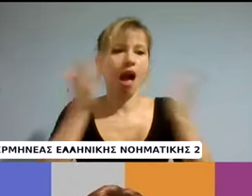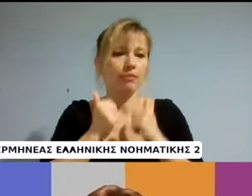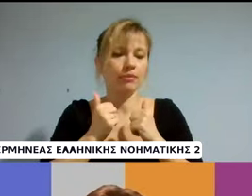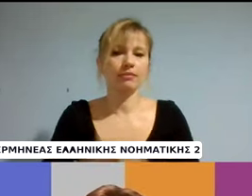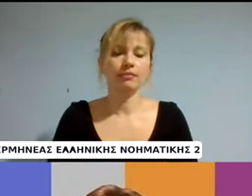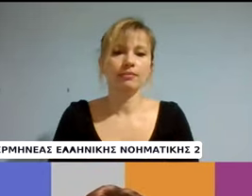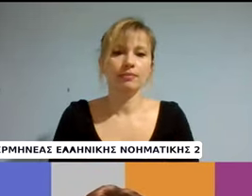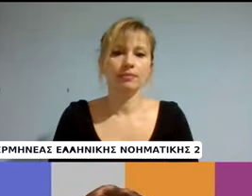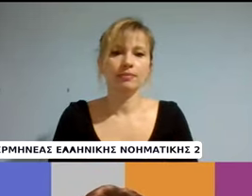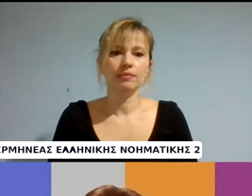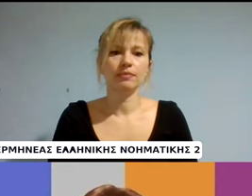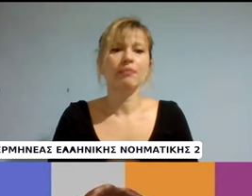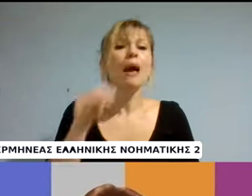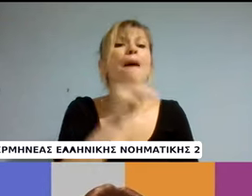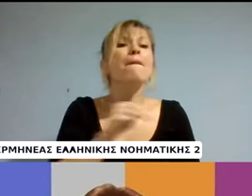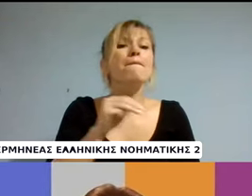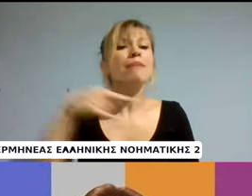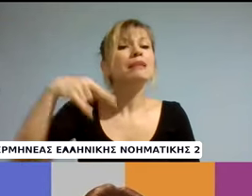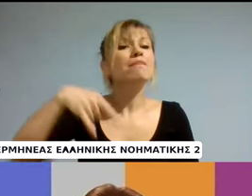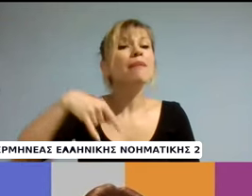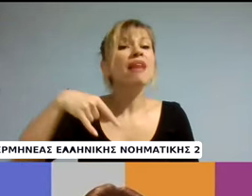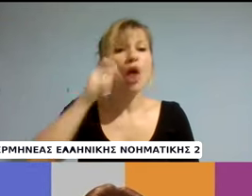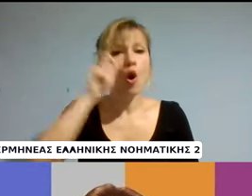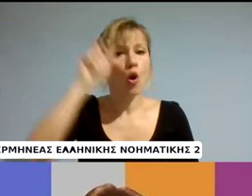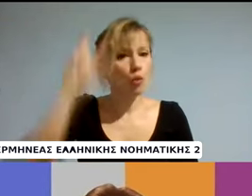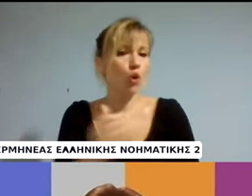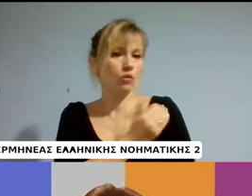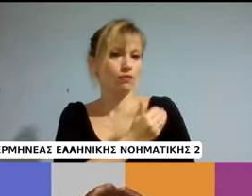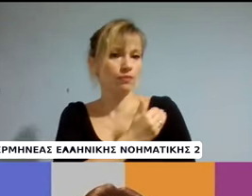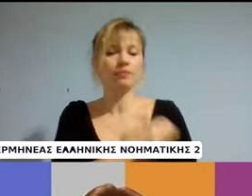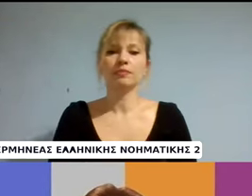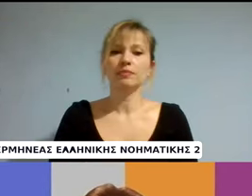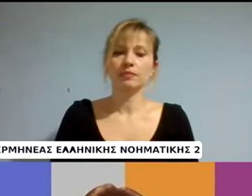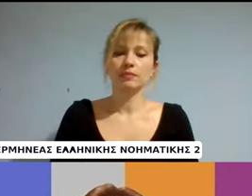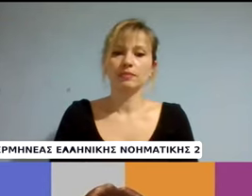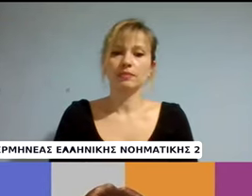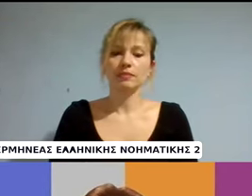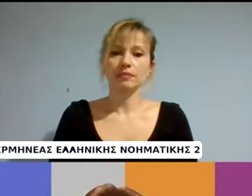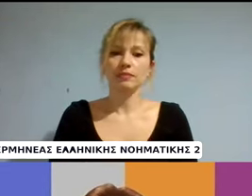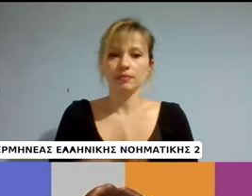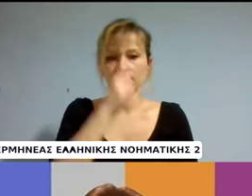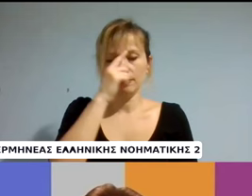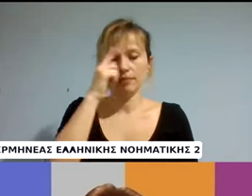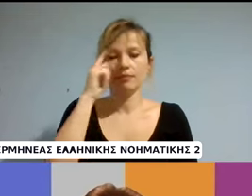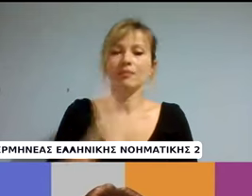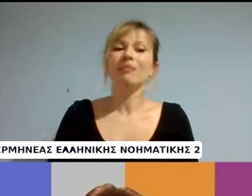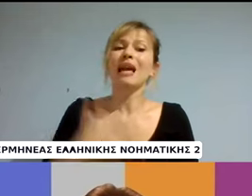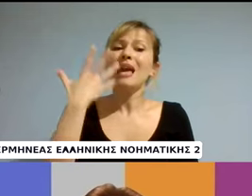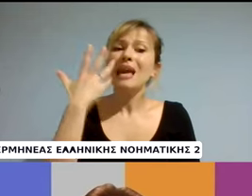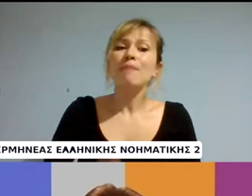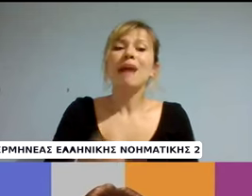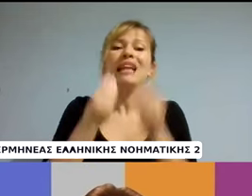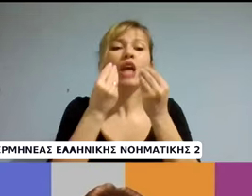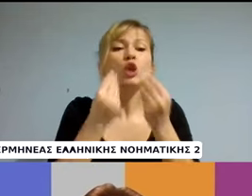Ωραία. Ο Πάπης Παπαθεοδόρου θέτει το εξής ερώτημα. Υπάρχει δυνατότητα χρήσης του Small Claims Procedure για